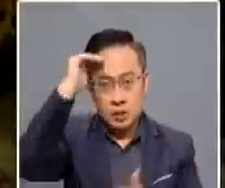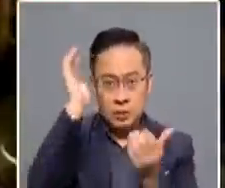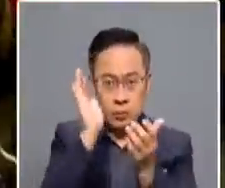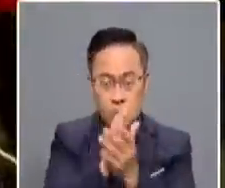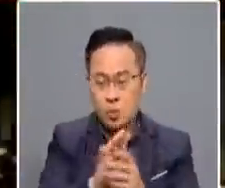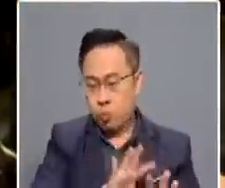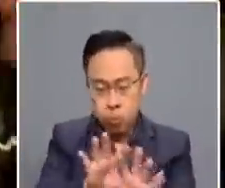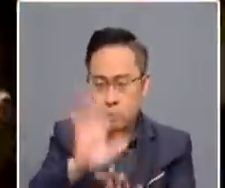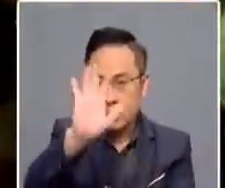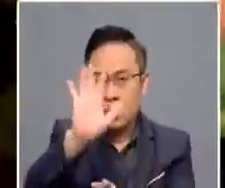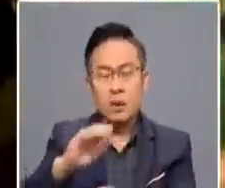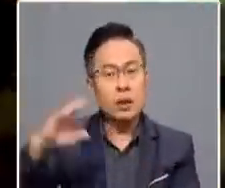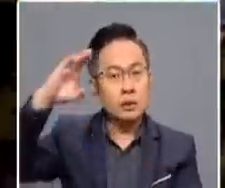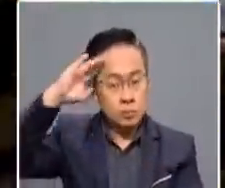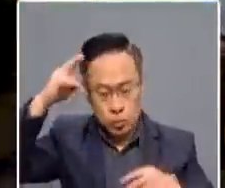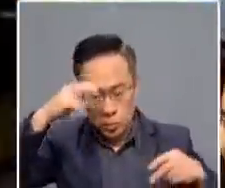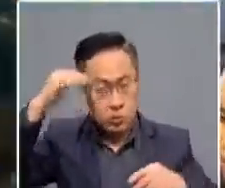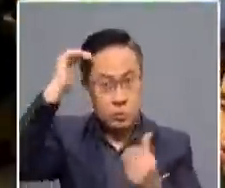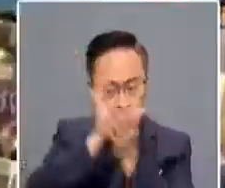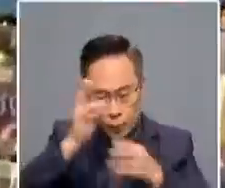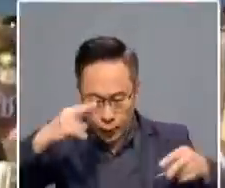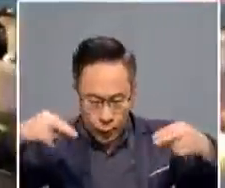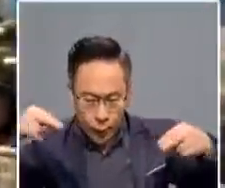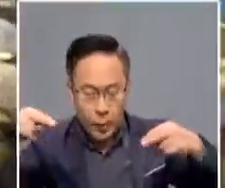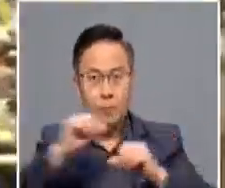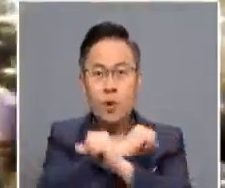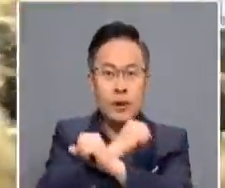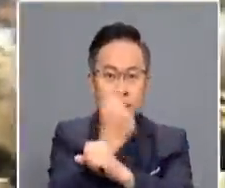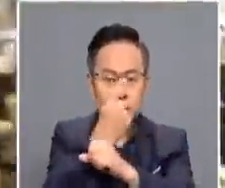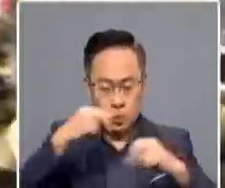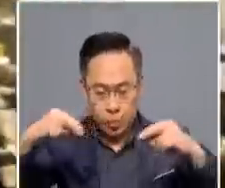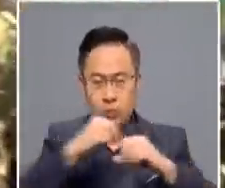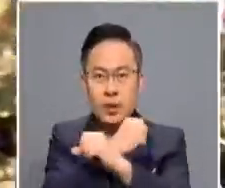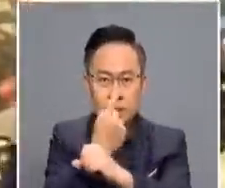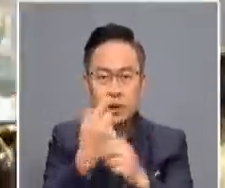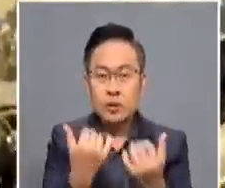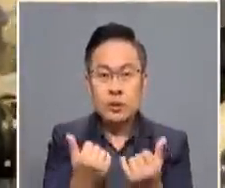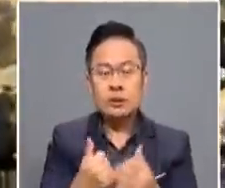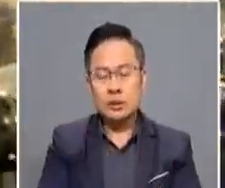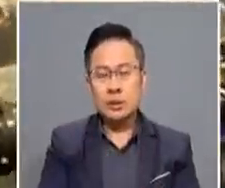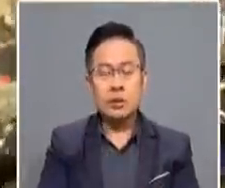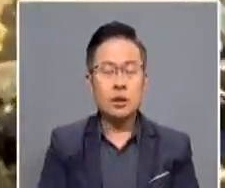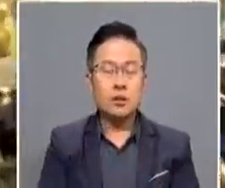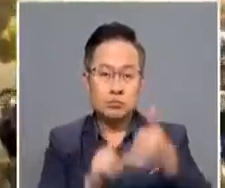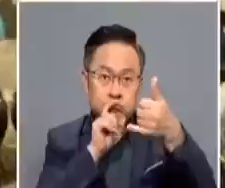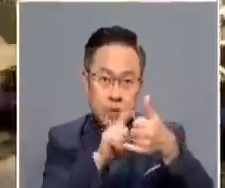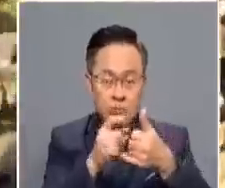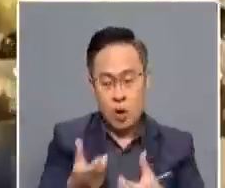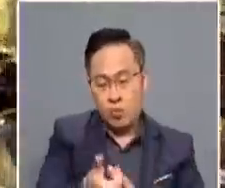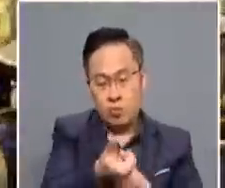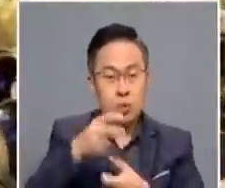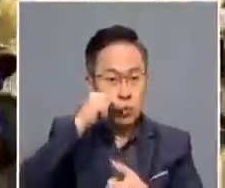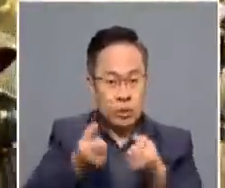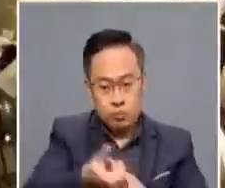ซึ่งเมื่อผู้สื่อข่าวถามว่าจะมีการสั่งการไม่ให้มีการสลายการชุมนุมเหมือนวันที่16ตุลาที่ผ่านมาหรือเปล่านายกรัฐ